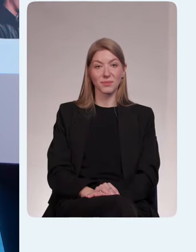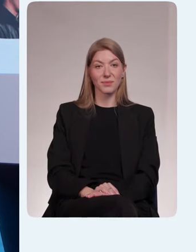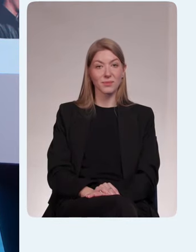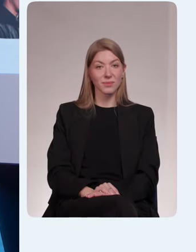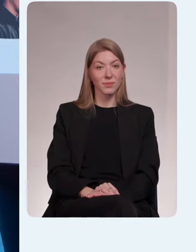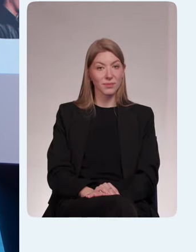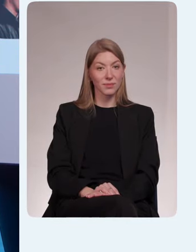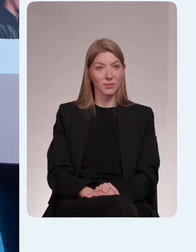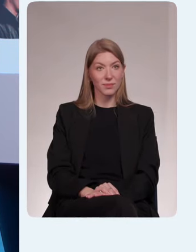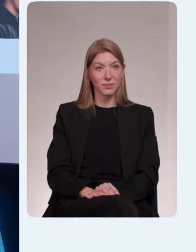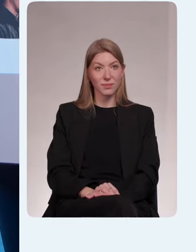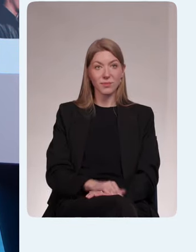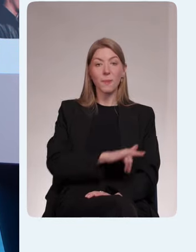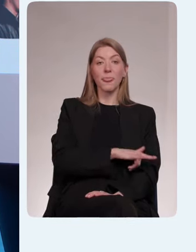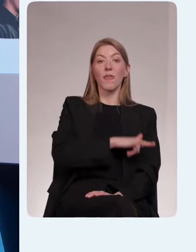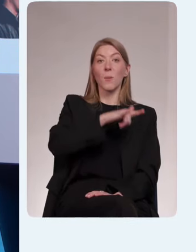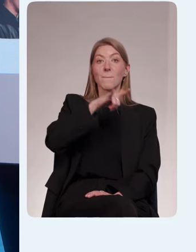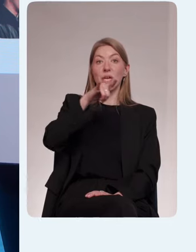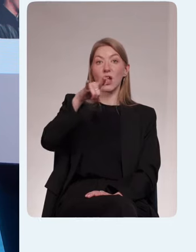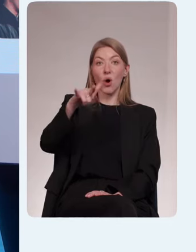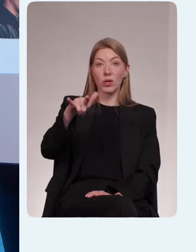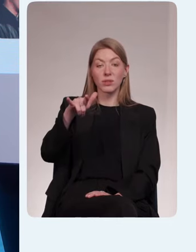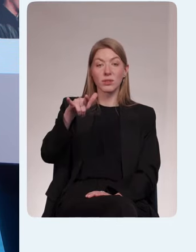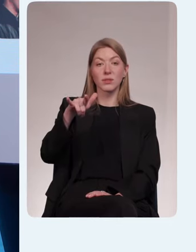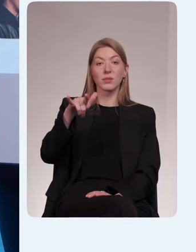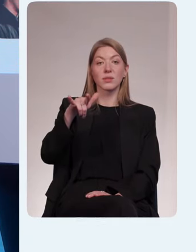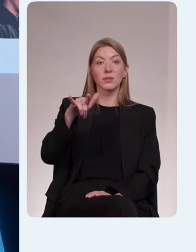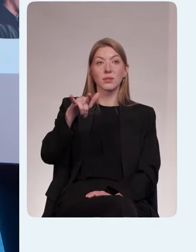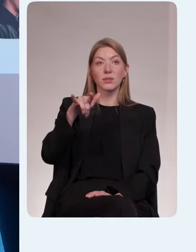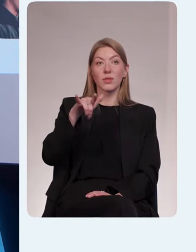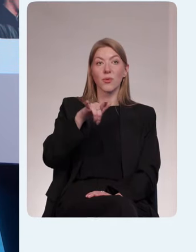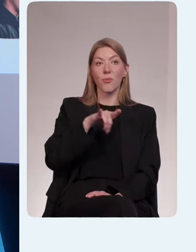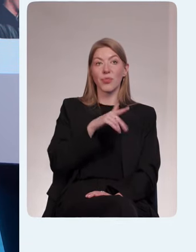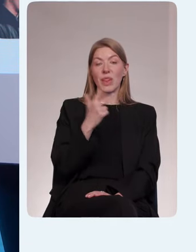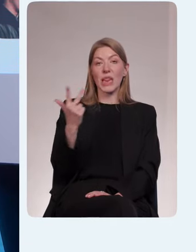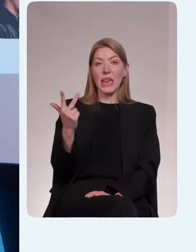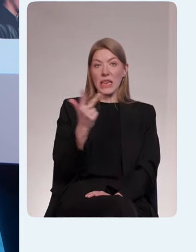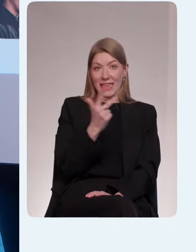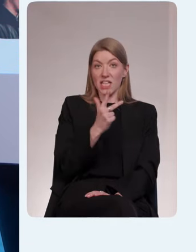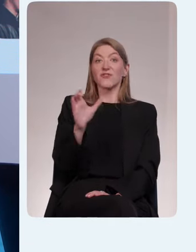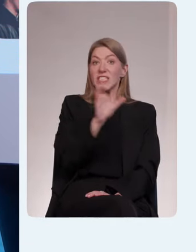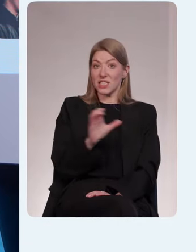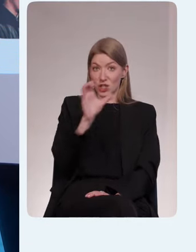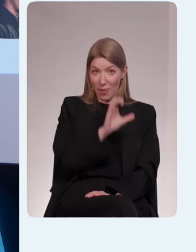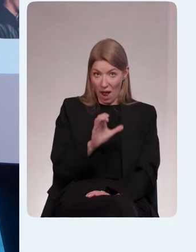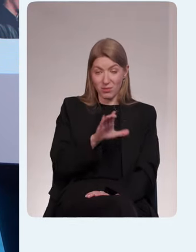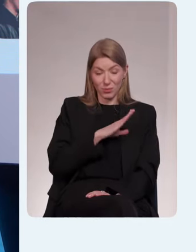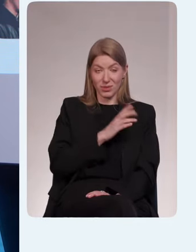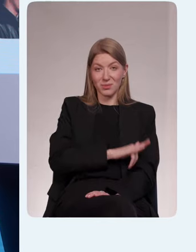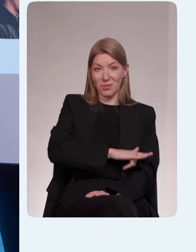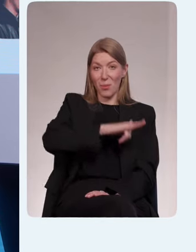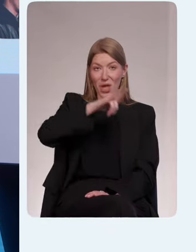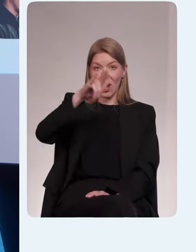Перелет выпал на 3 сентября у меня. Это уже смешно. На 3 сентября выпал перелет,